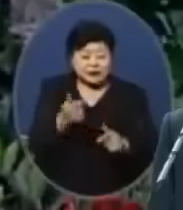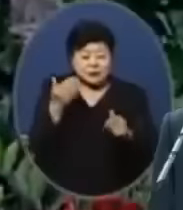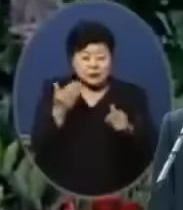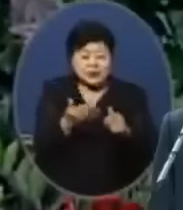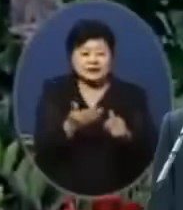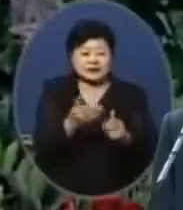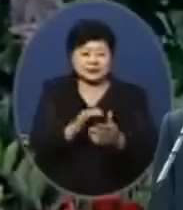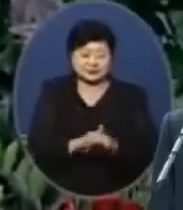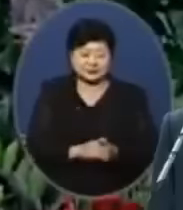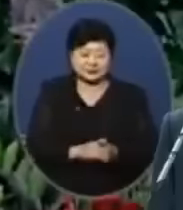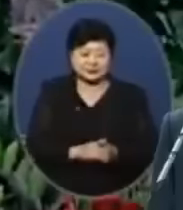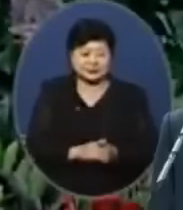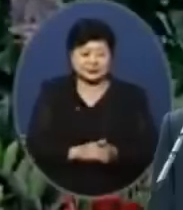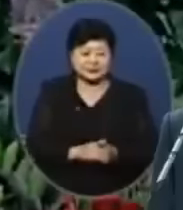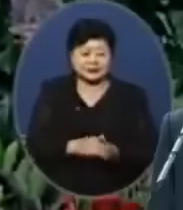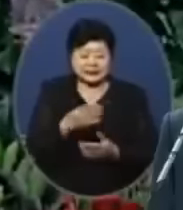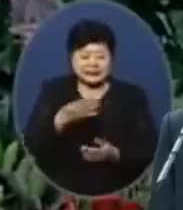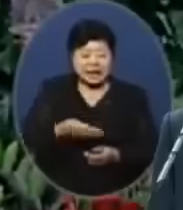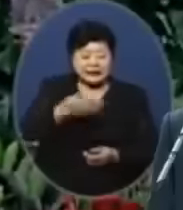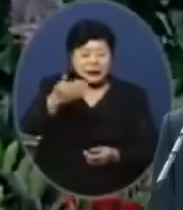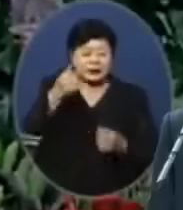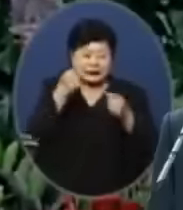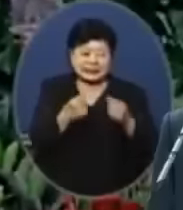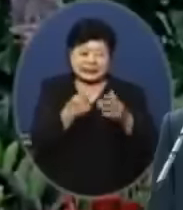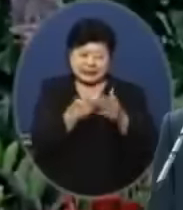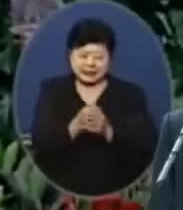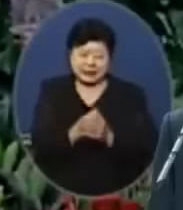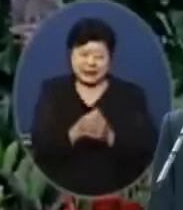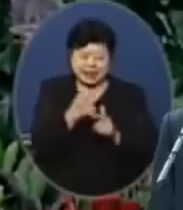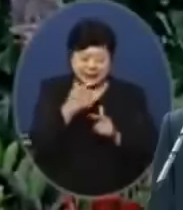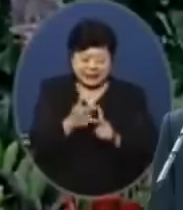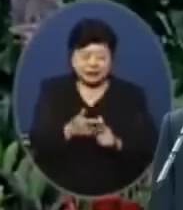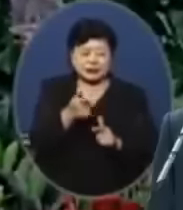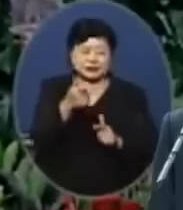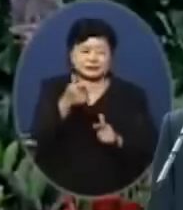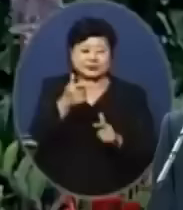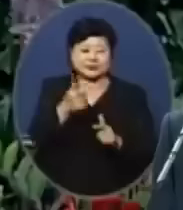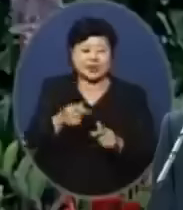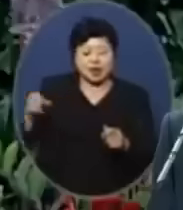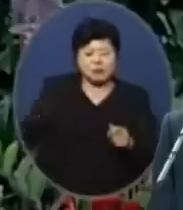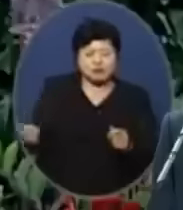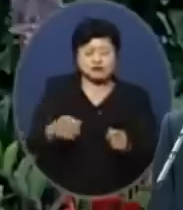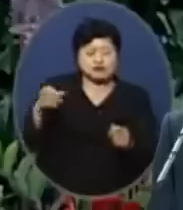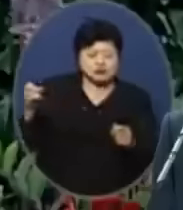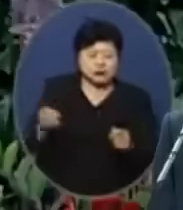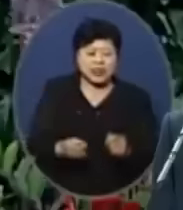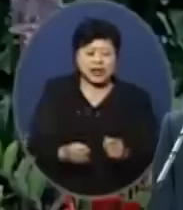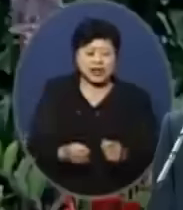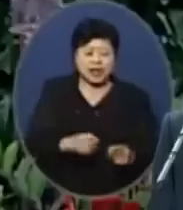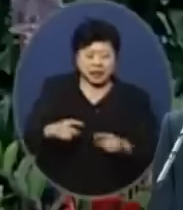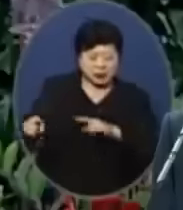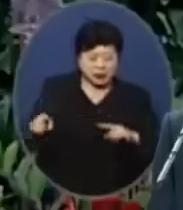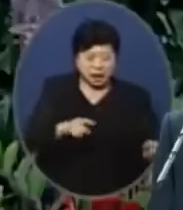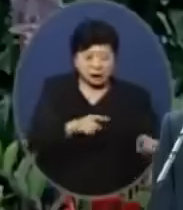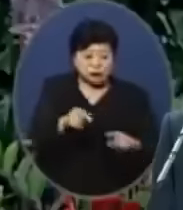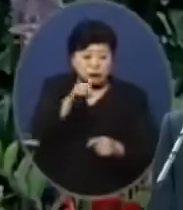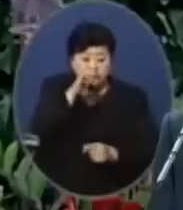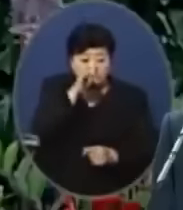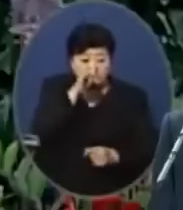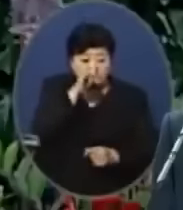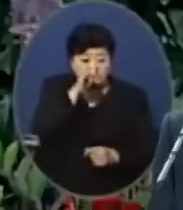예수님께서는 그러므로 이 4차원에 계신 예수님으로 풍랑을 이미 다스리고 계신